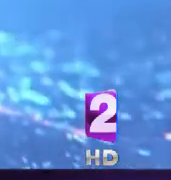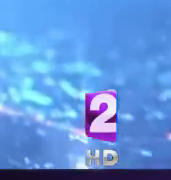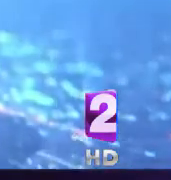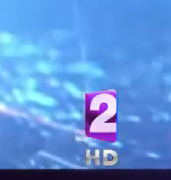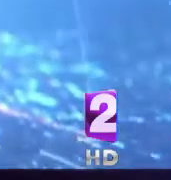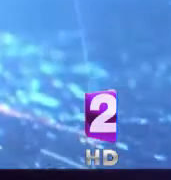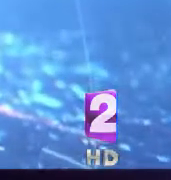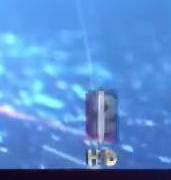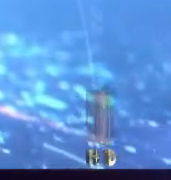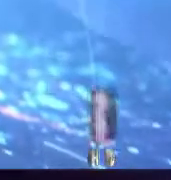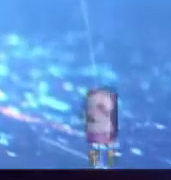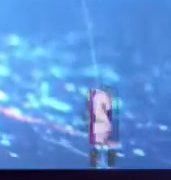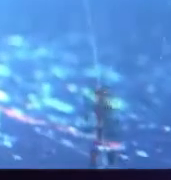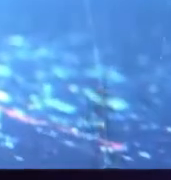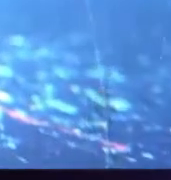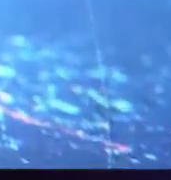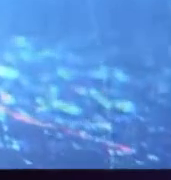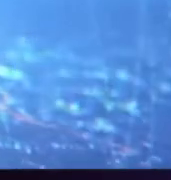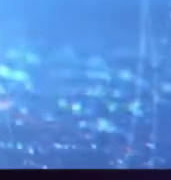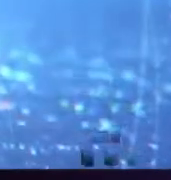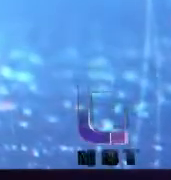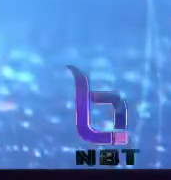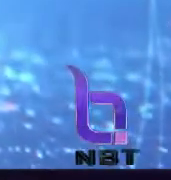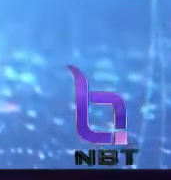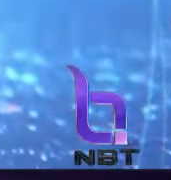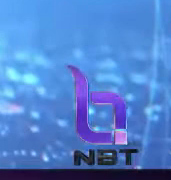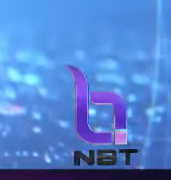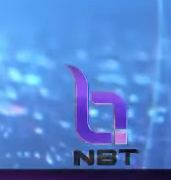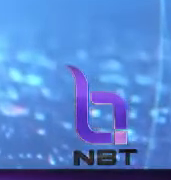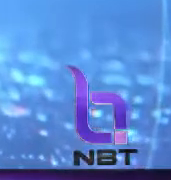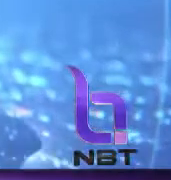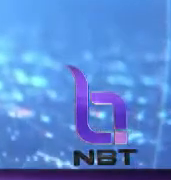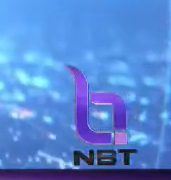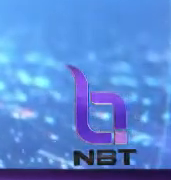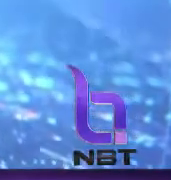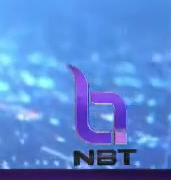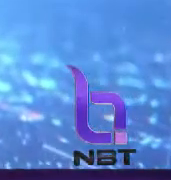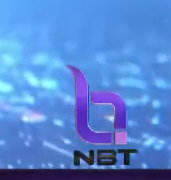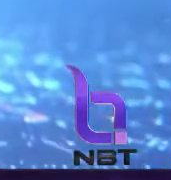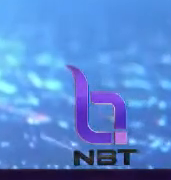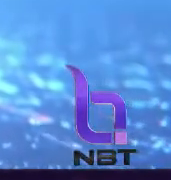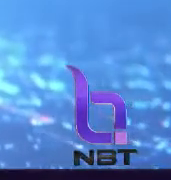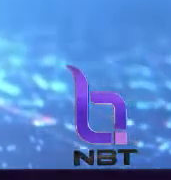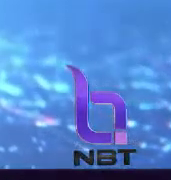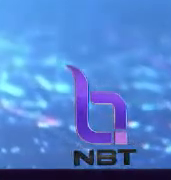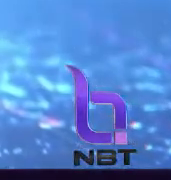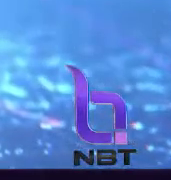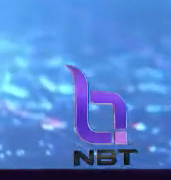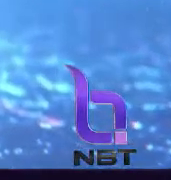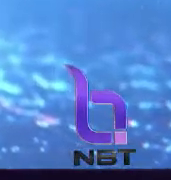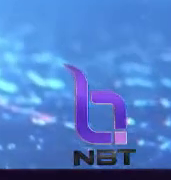ทั้งหมดเป็นประเด็นทางด้านเศรษฐกิจที่นำมาฝากกันนะคะช่วงต่อไปติดตามพยากรณ์อากาศค่ะสวัสดีชั้นลาคุณผู้ชมไปก่อนสวัสดีค่ะ